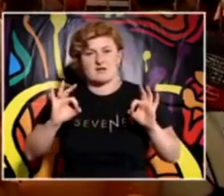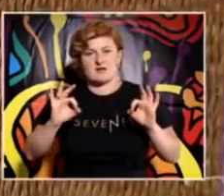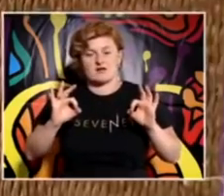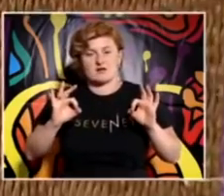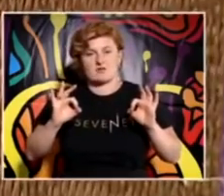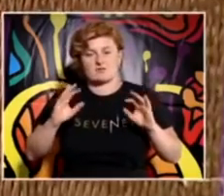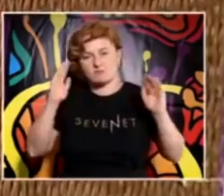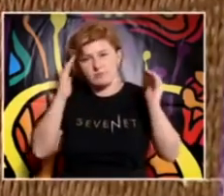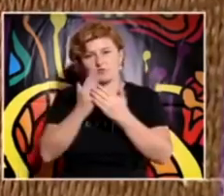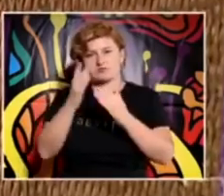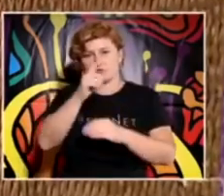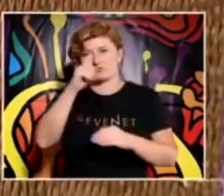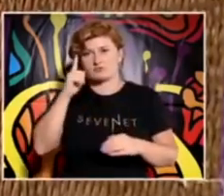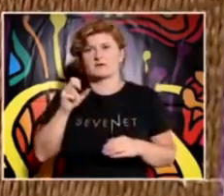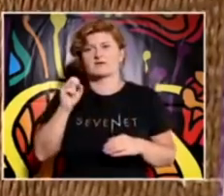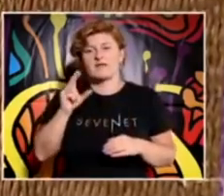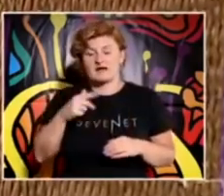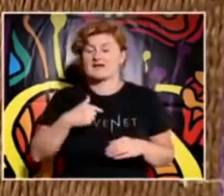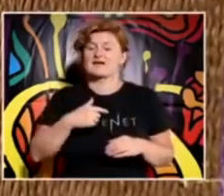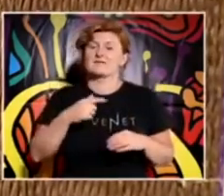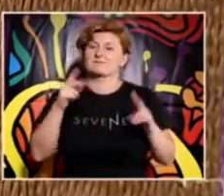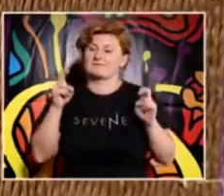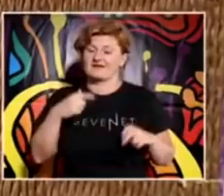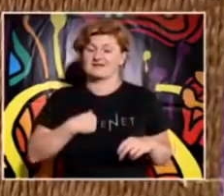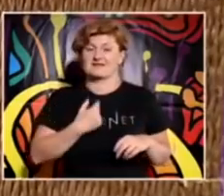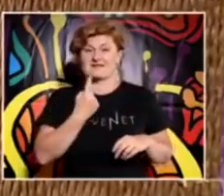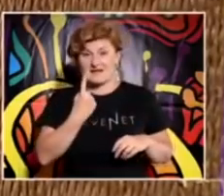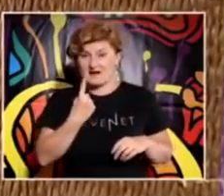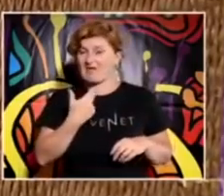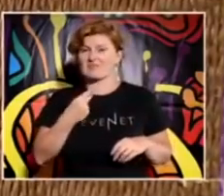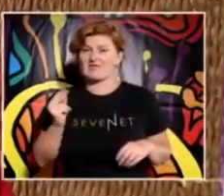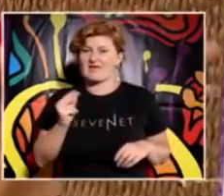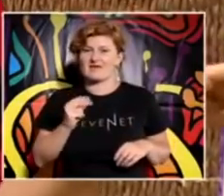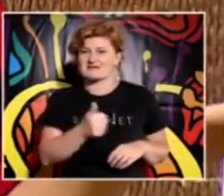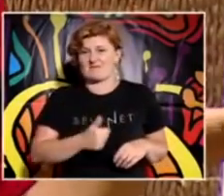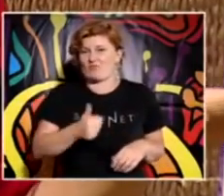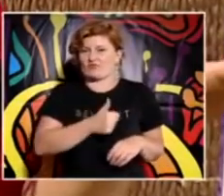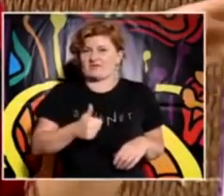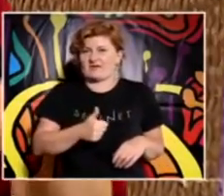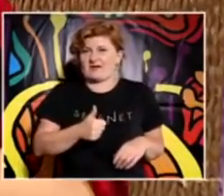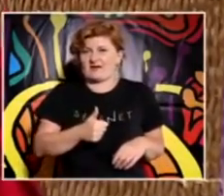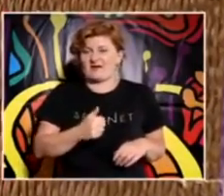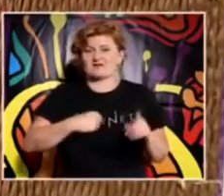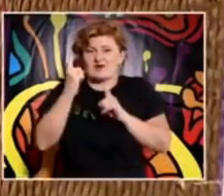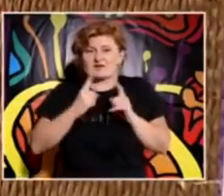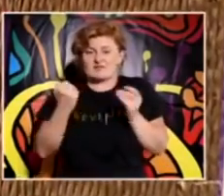moje to jest takie hasło sama, ale nie samotna. To jest wręcz czasami muszę już uciekać od ludzi,